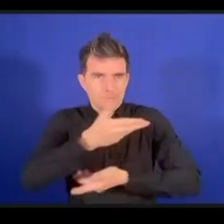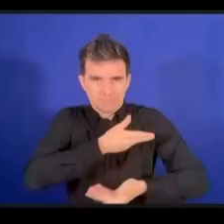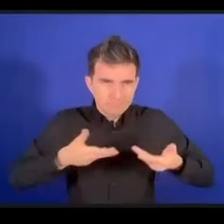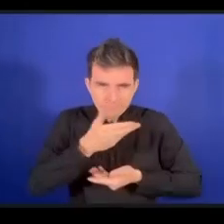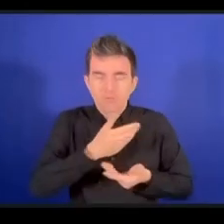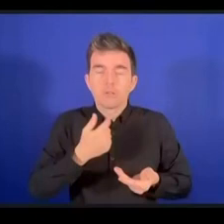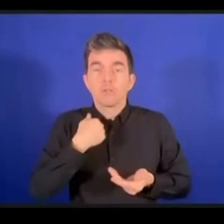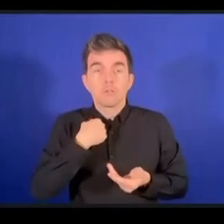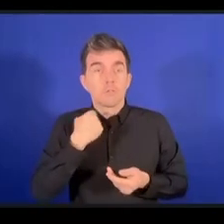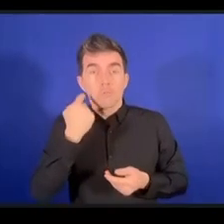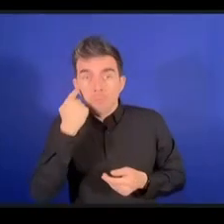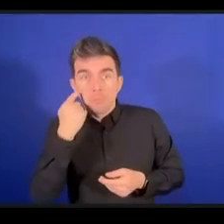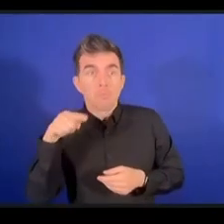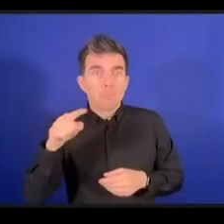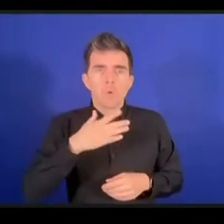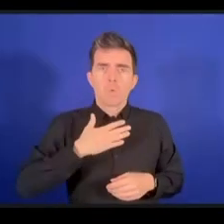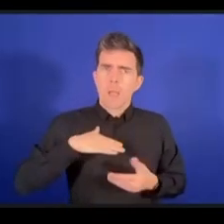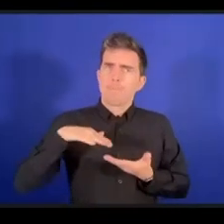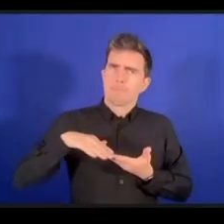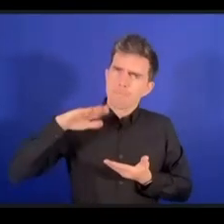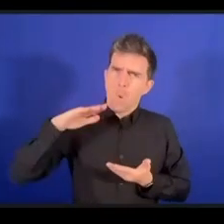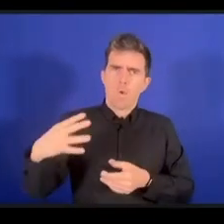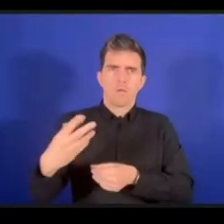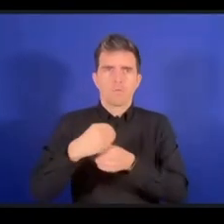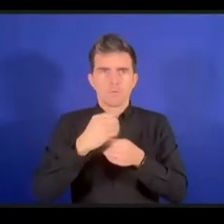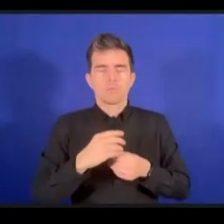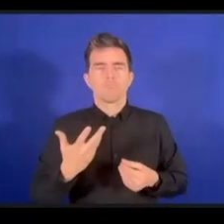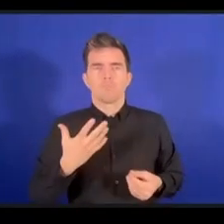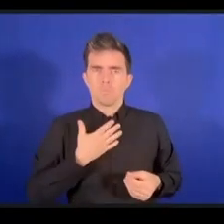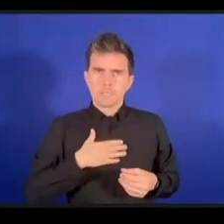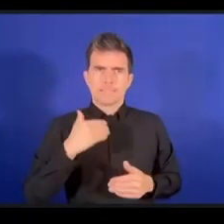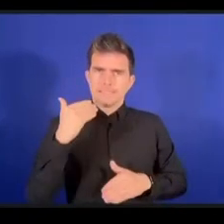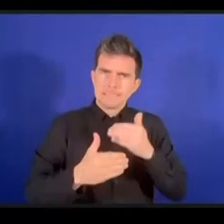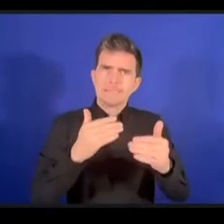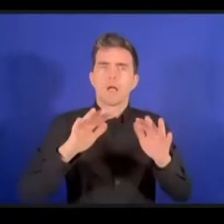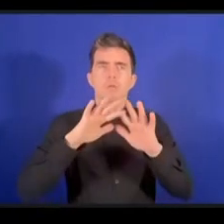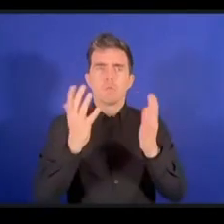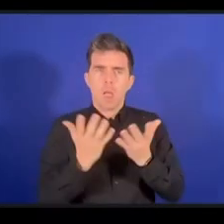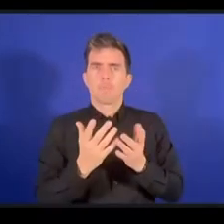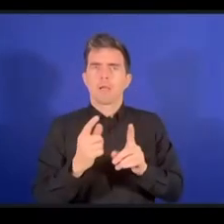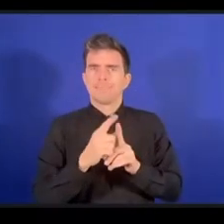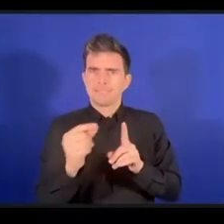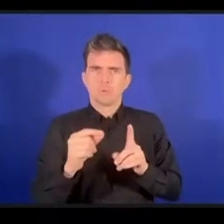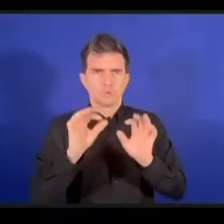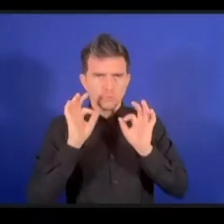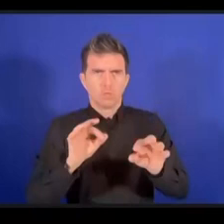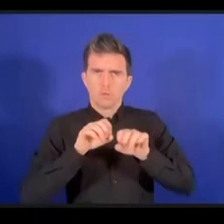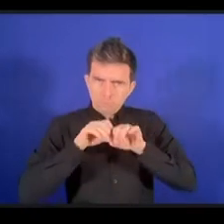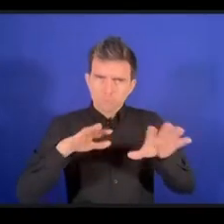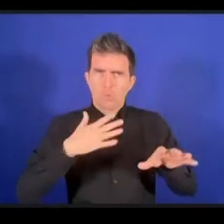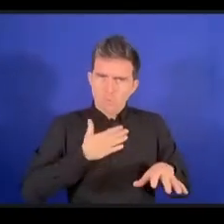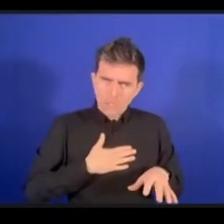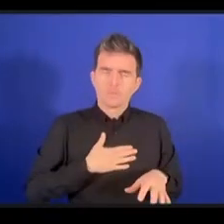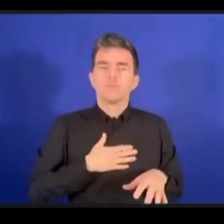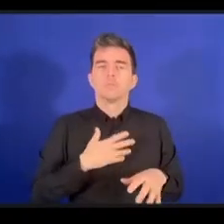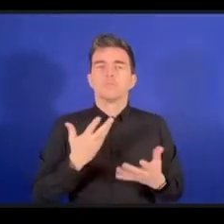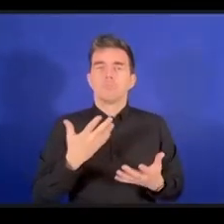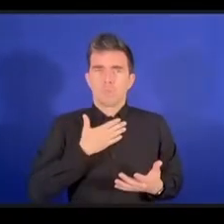大家更加很多人希望更大的参与GDC。这个会议显